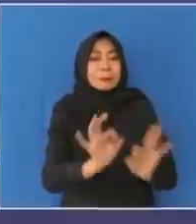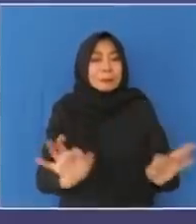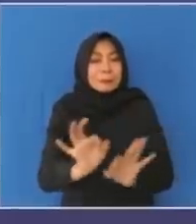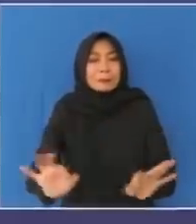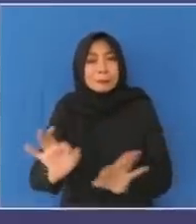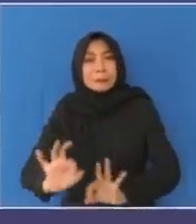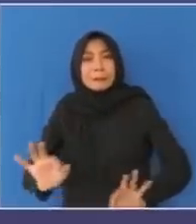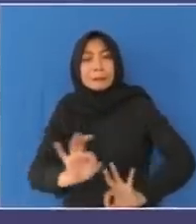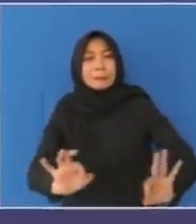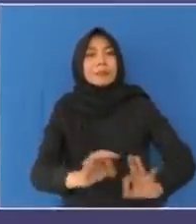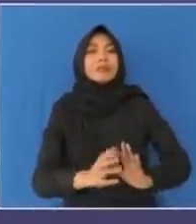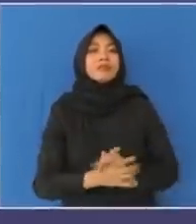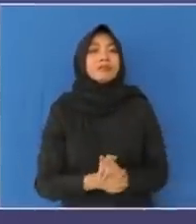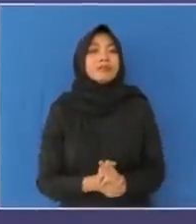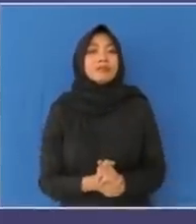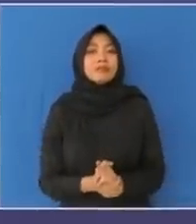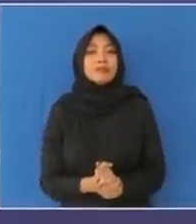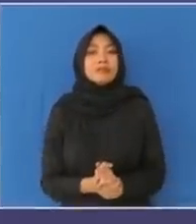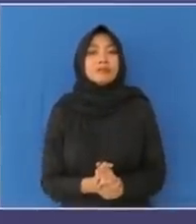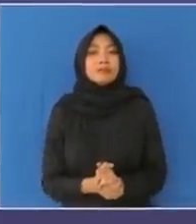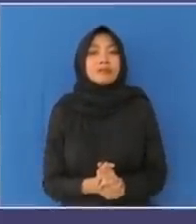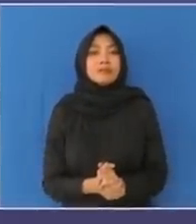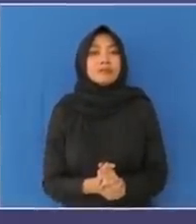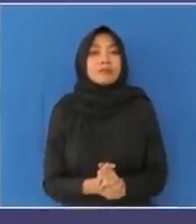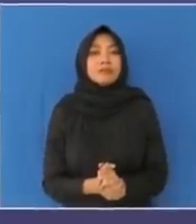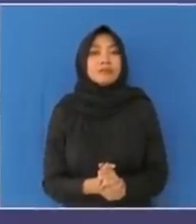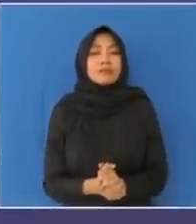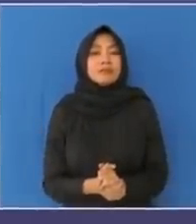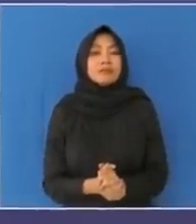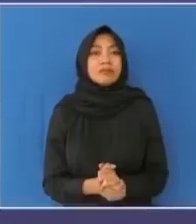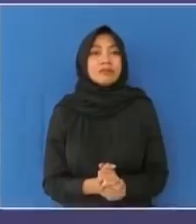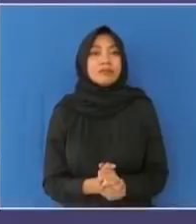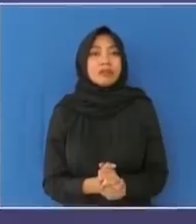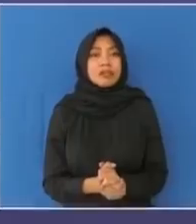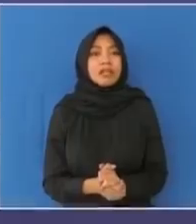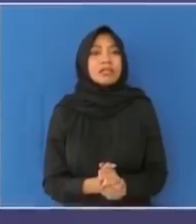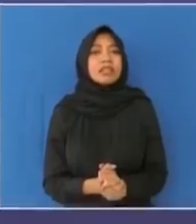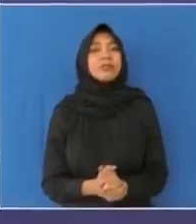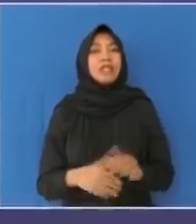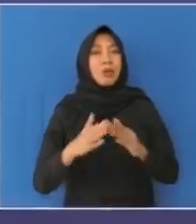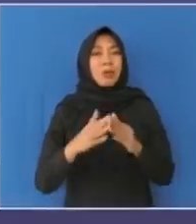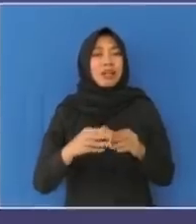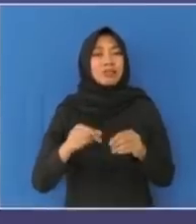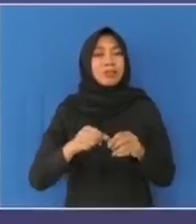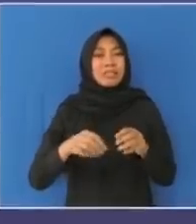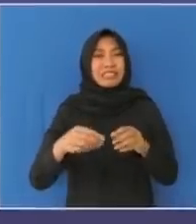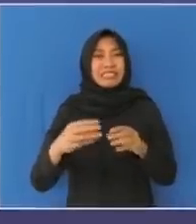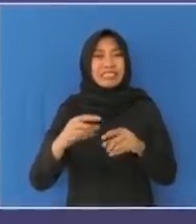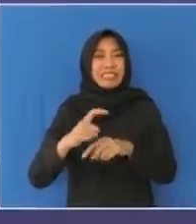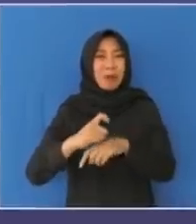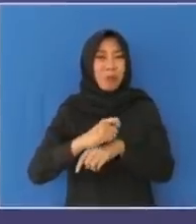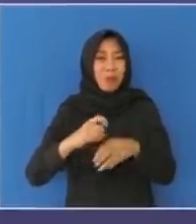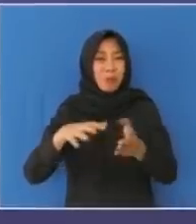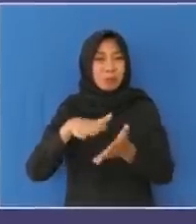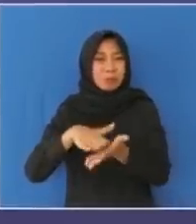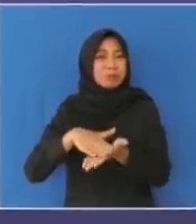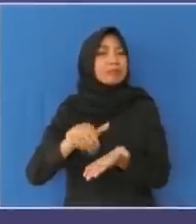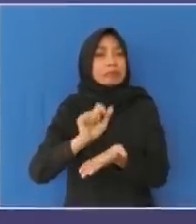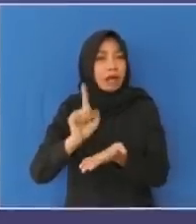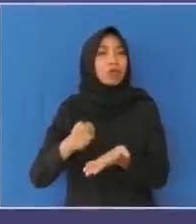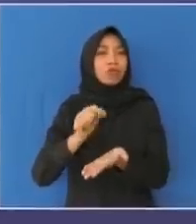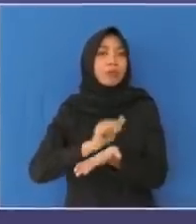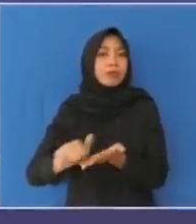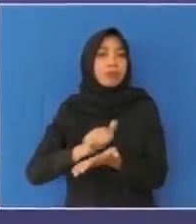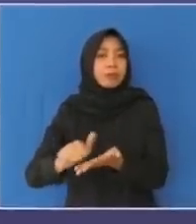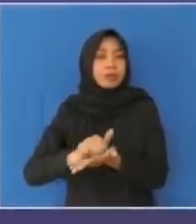rumah kita jangan sampai ada sarang nyamuk yang berada disekitar rumah kita ini kegiatan yang bisa kita